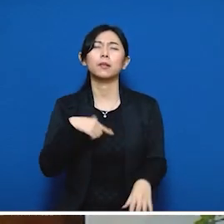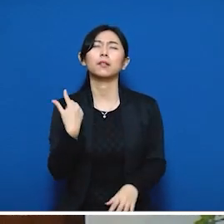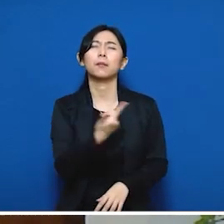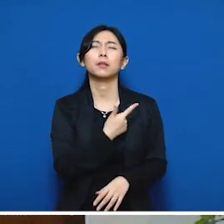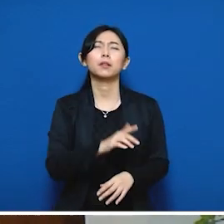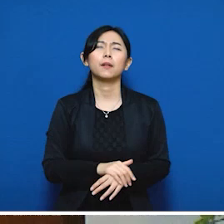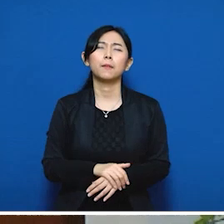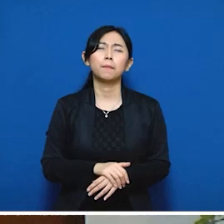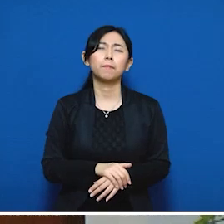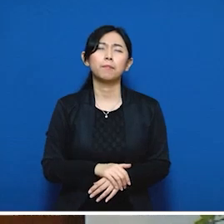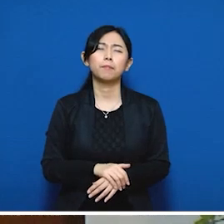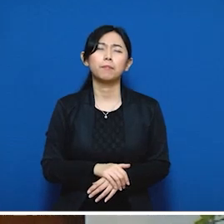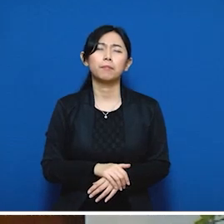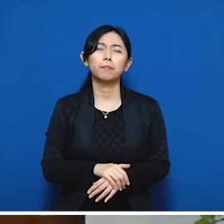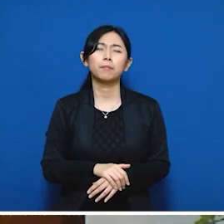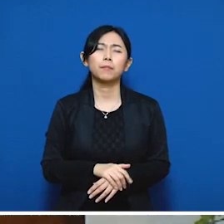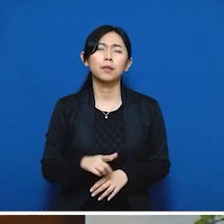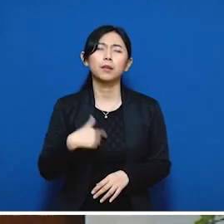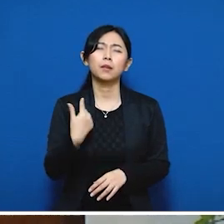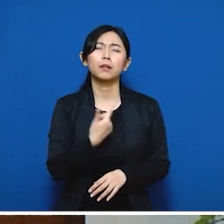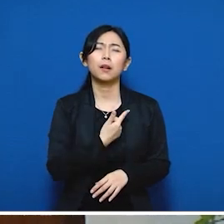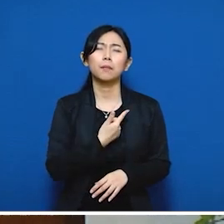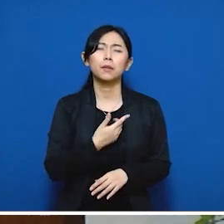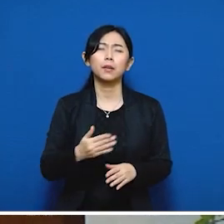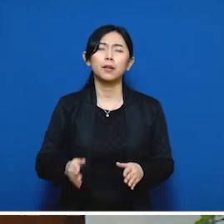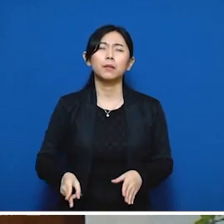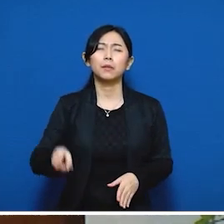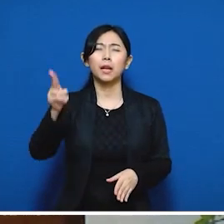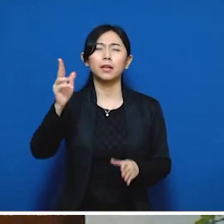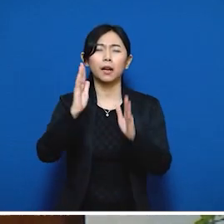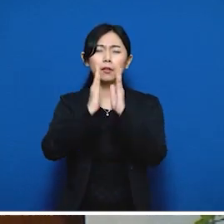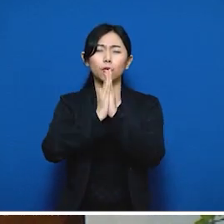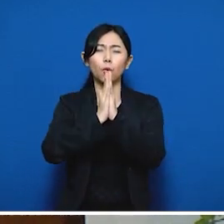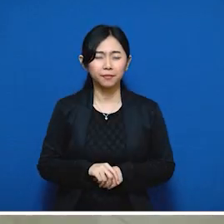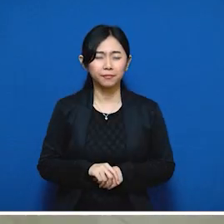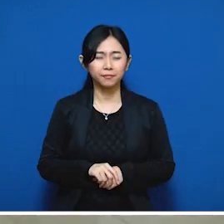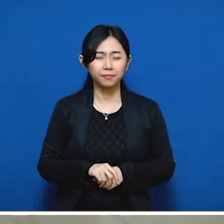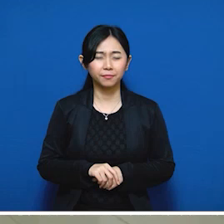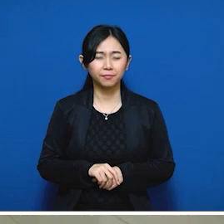hidup. Kami menaikkan doa yang diajarkannya.